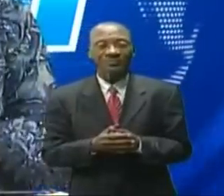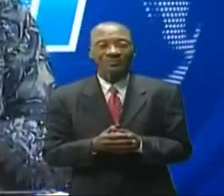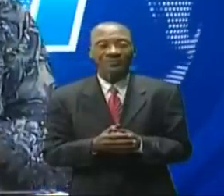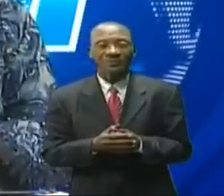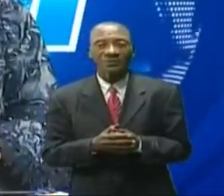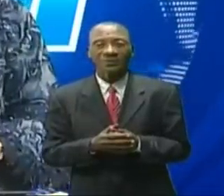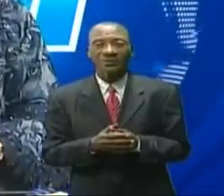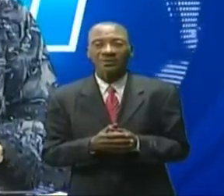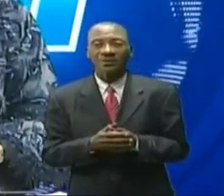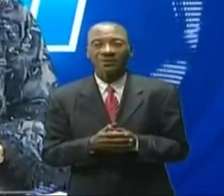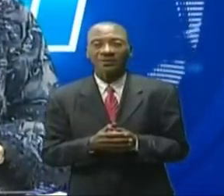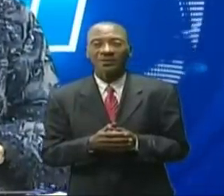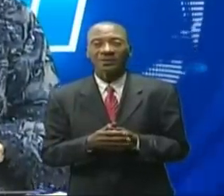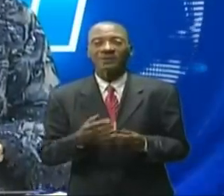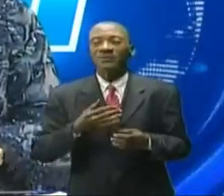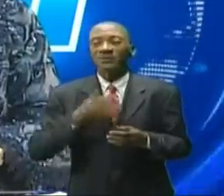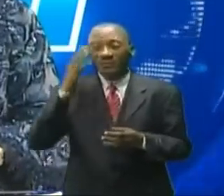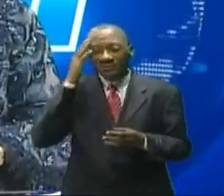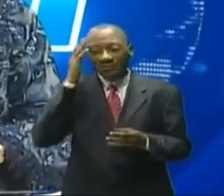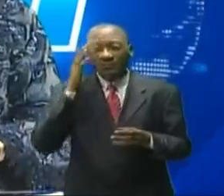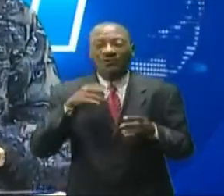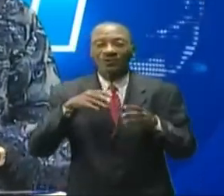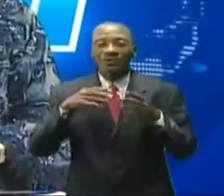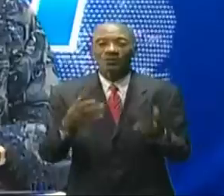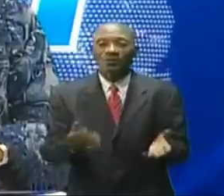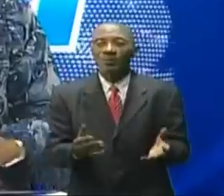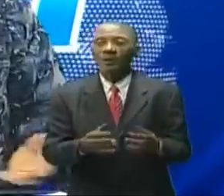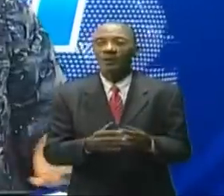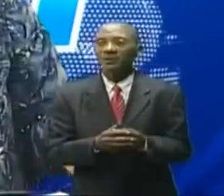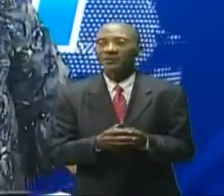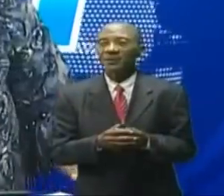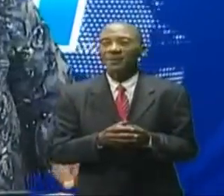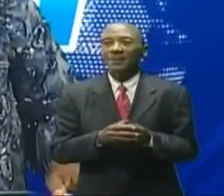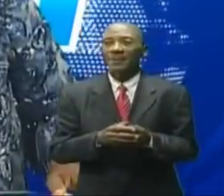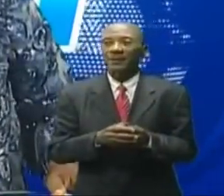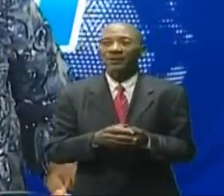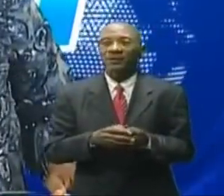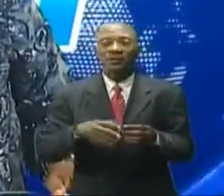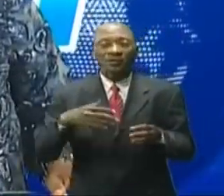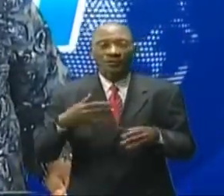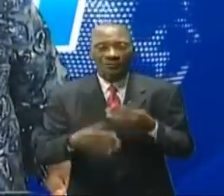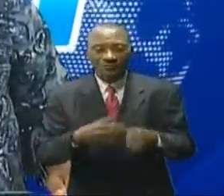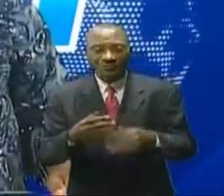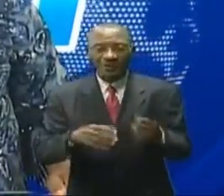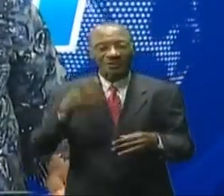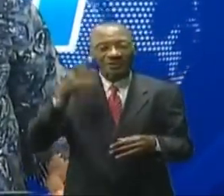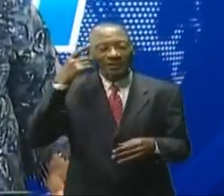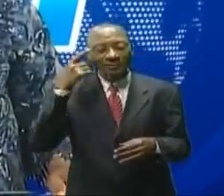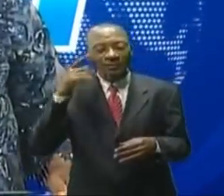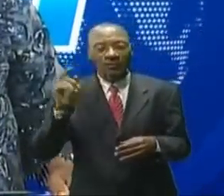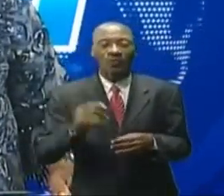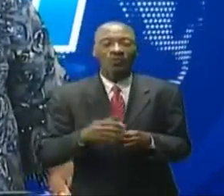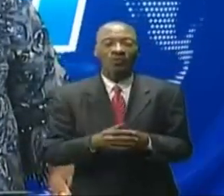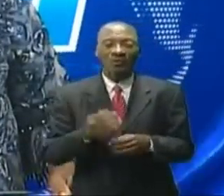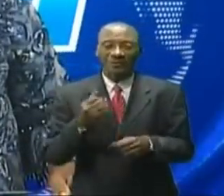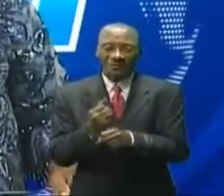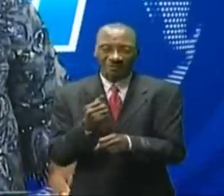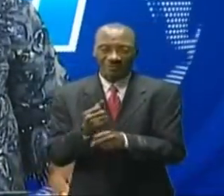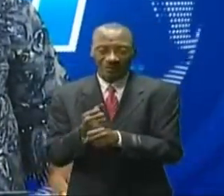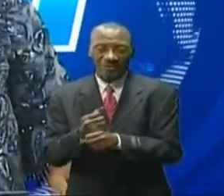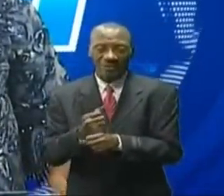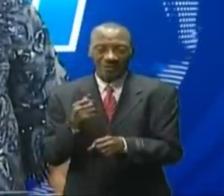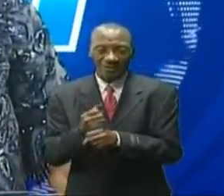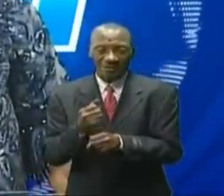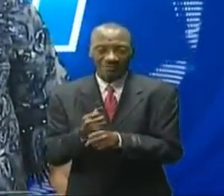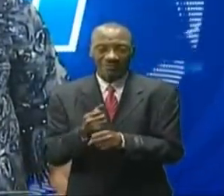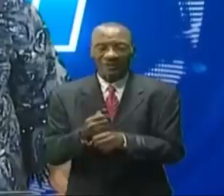vers n'importe quelle direction. Cette route est en plein entretien grâce aux travaux de Afritech,